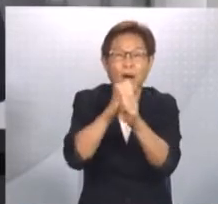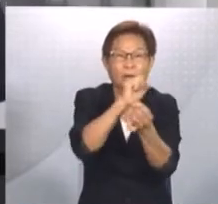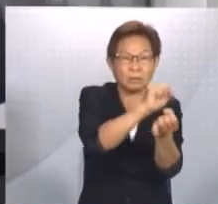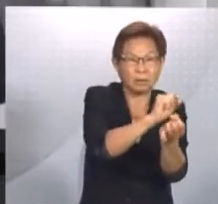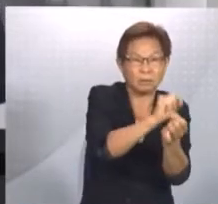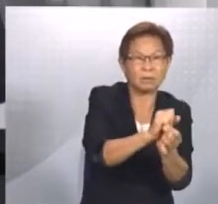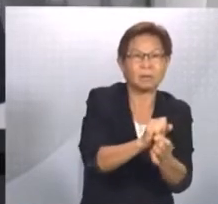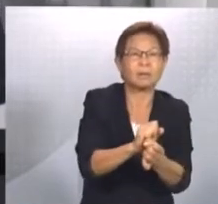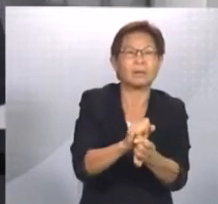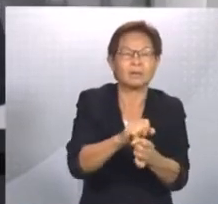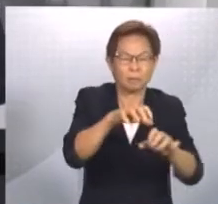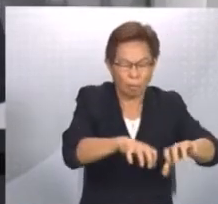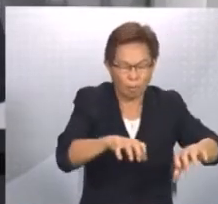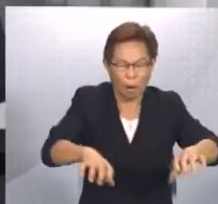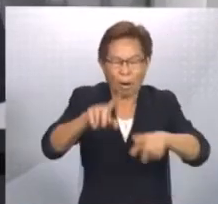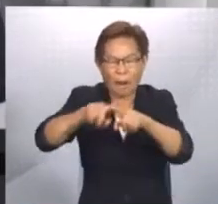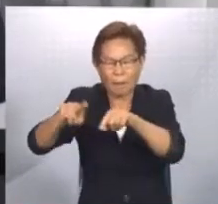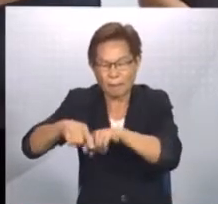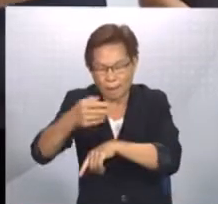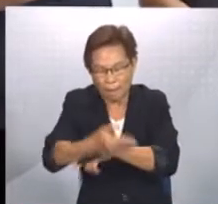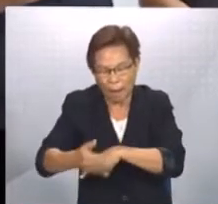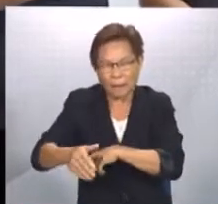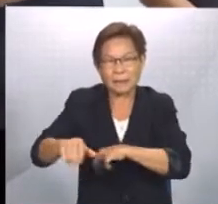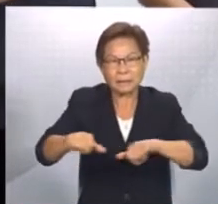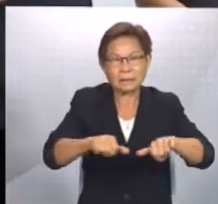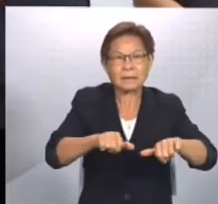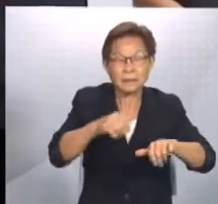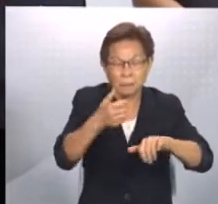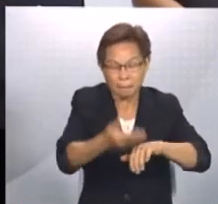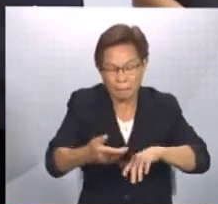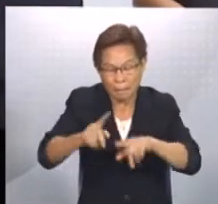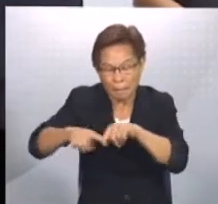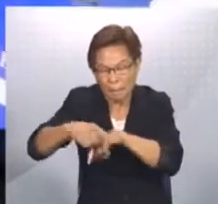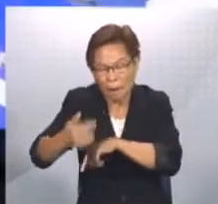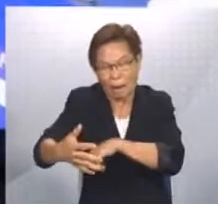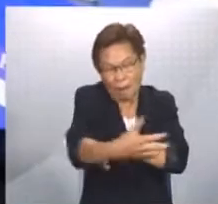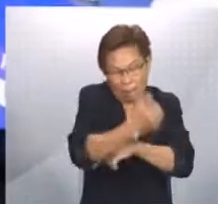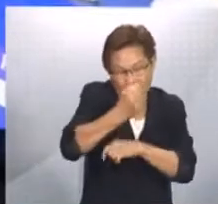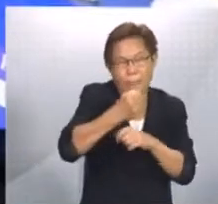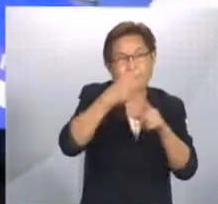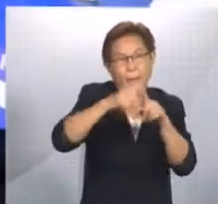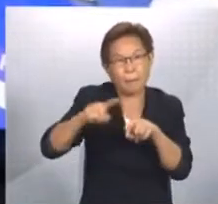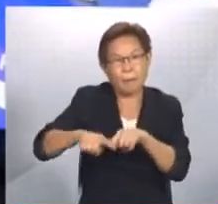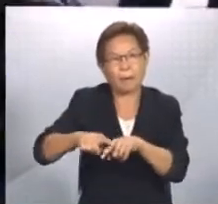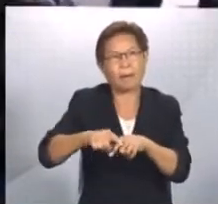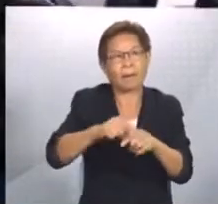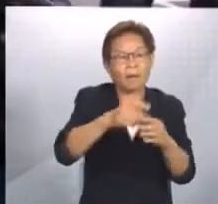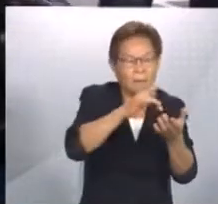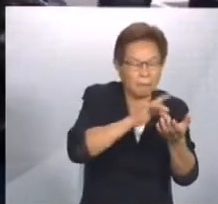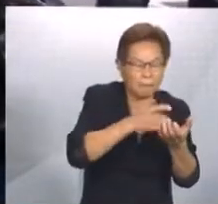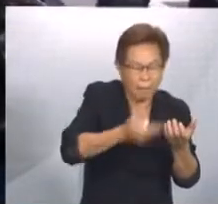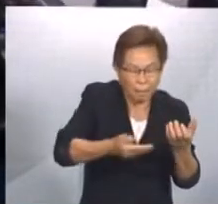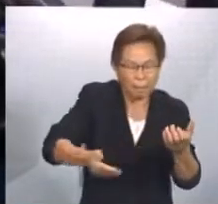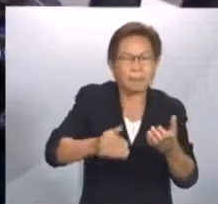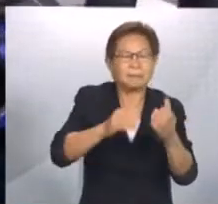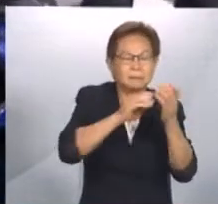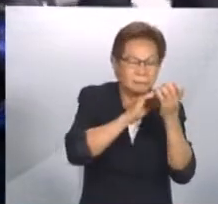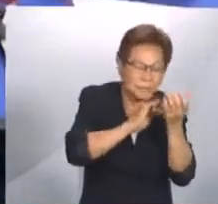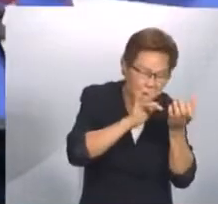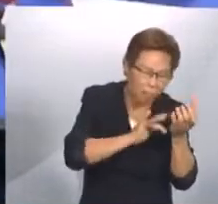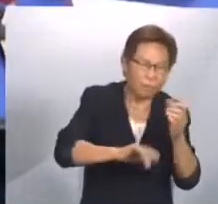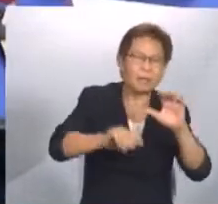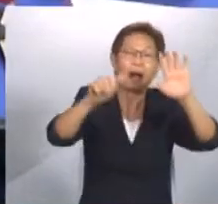beberapa lokasi, pelbagai barang hasil kegiatan jenayah itu dirampas, antaranya pelbagai jenis aksesori, telefon bimbit dan